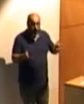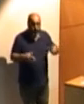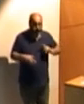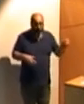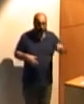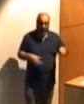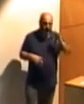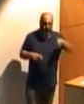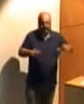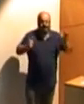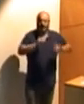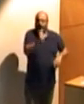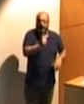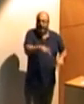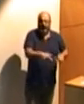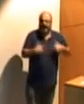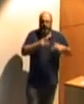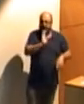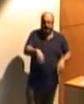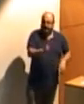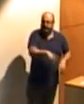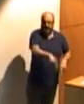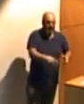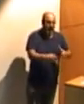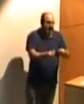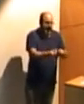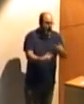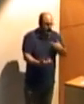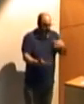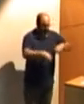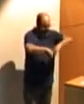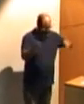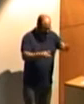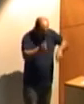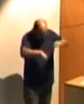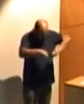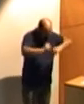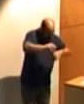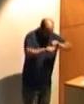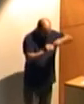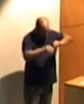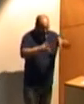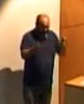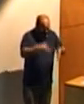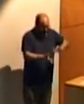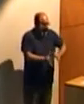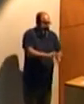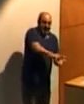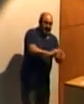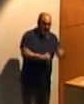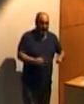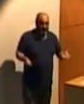deviennent du matériau sur lequel je puisse utiliser toute aumône inventivité ma créativité pour orienter le vivant